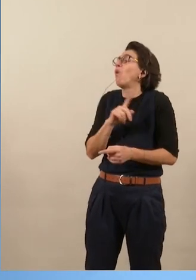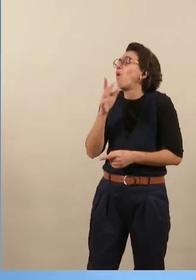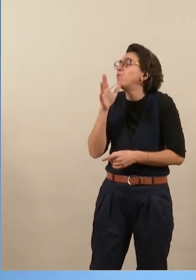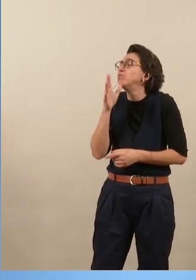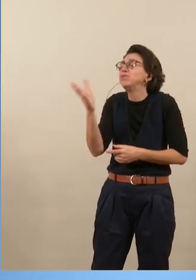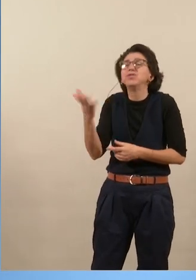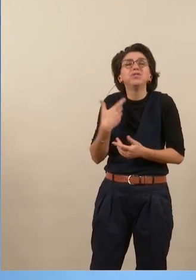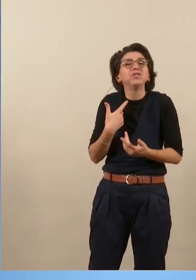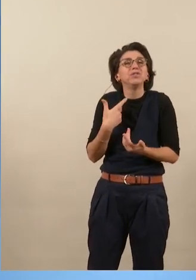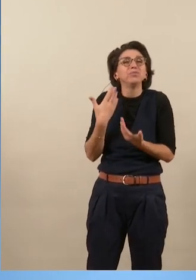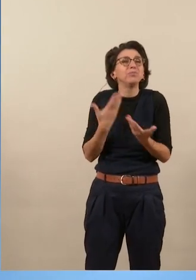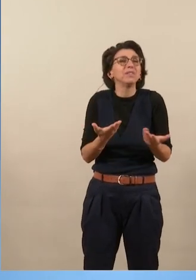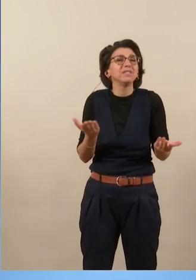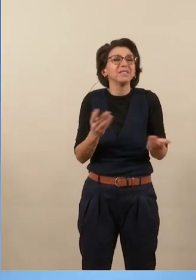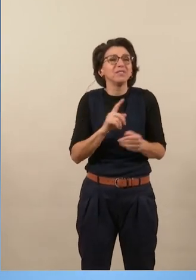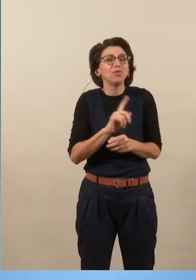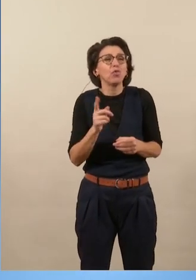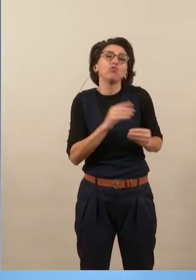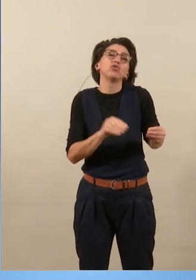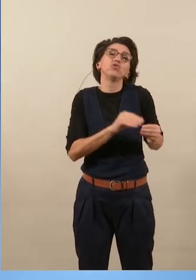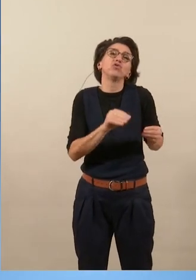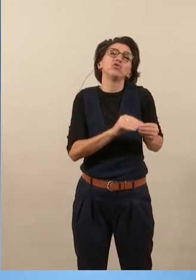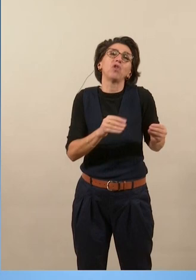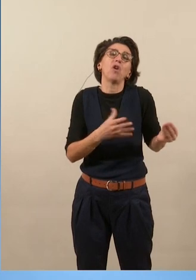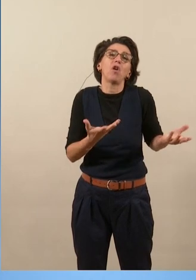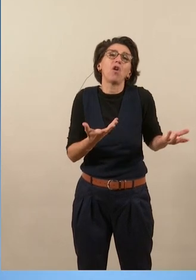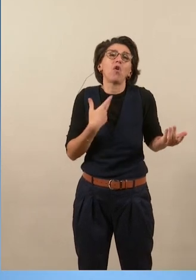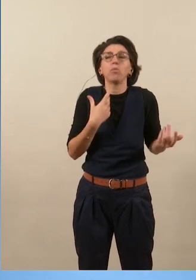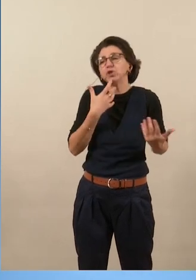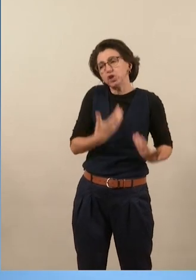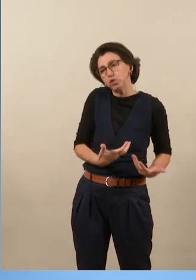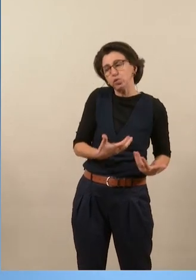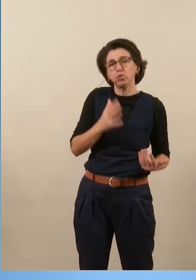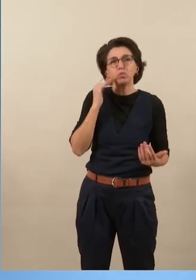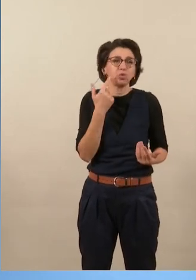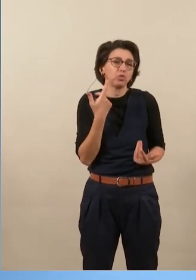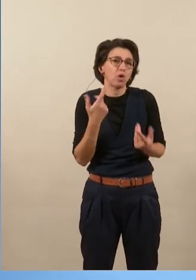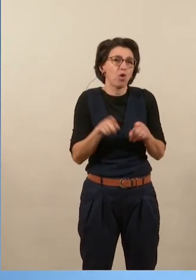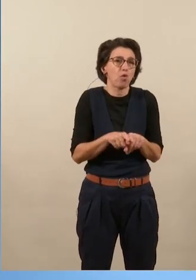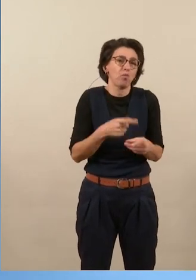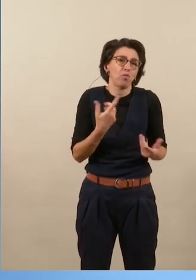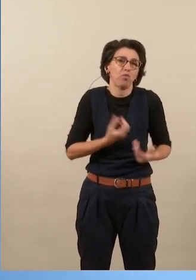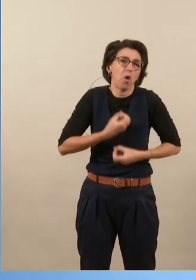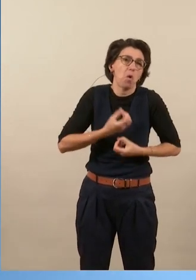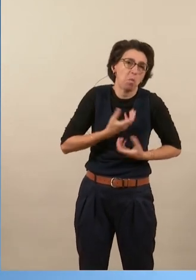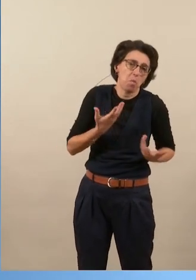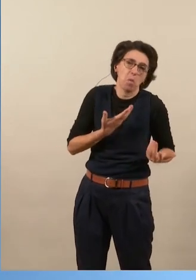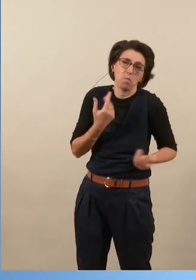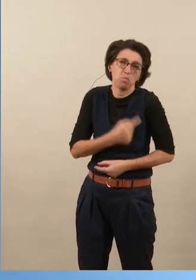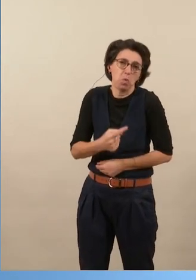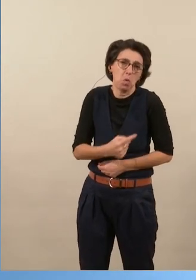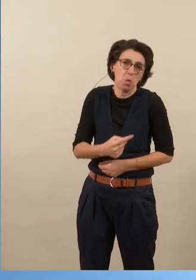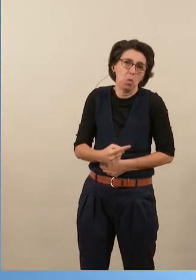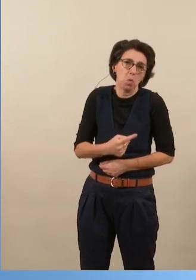soyons clair je disait bon il exagère un peu ce ce monsieur il est peut-être déçu par par le fonctionnement de la majorité il